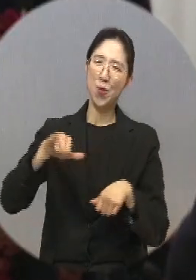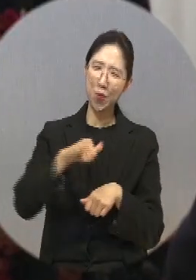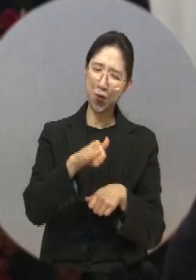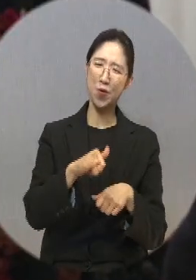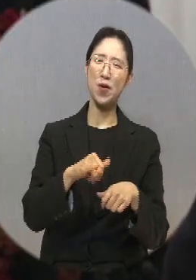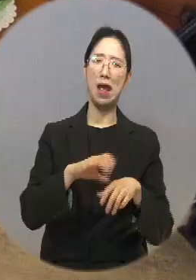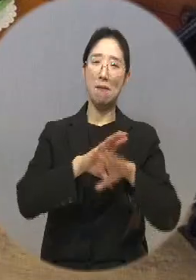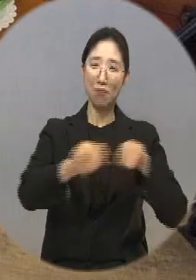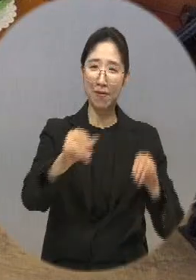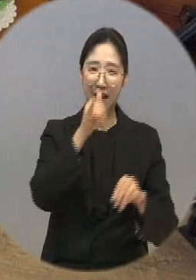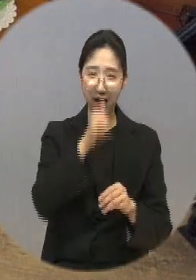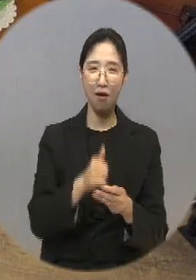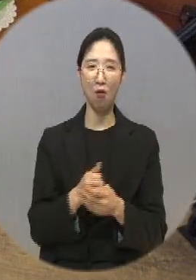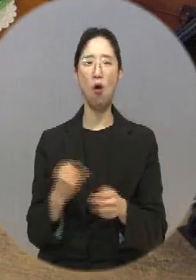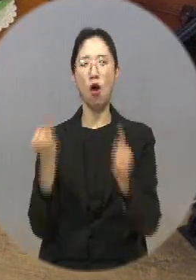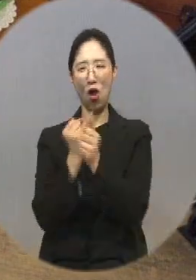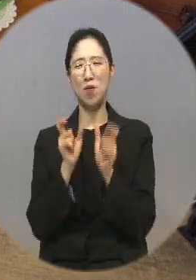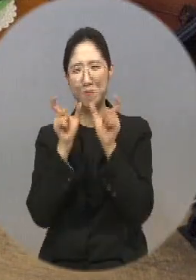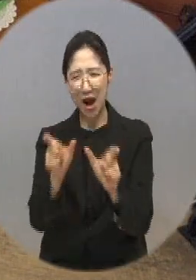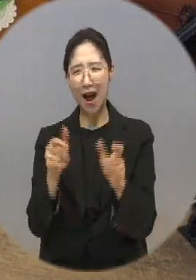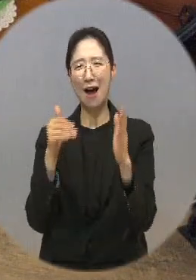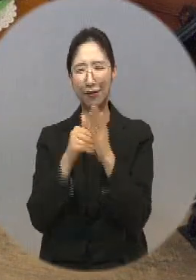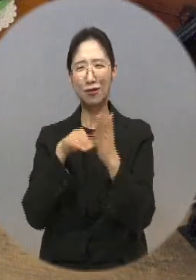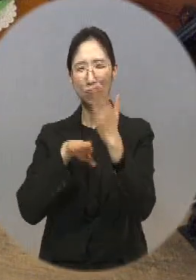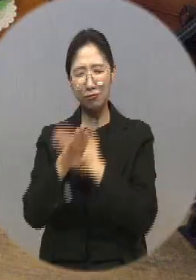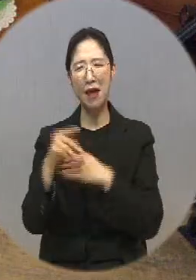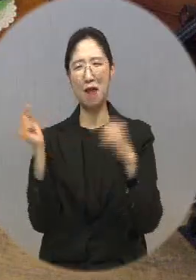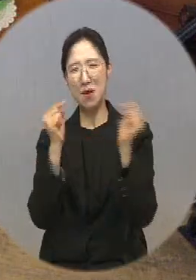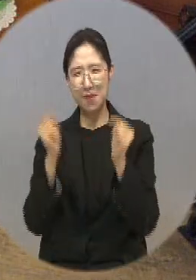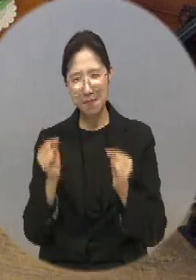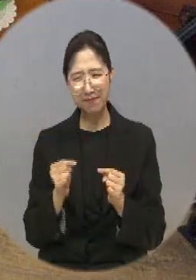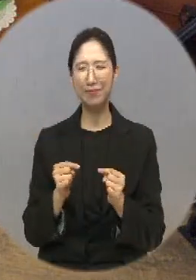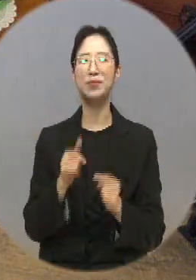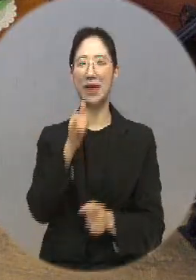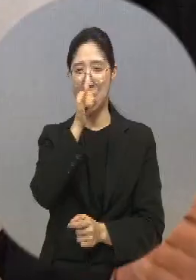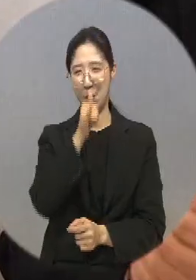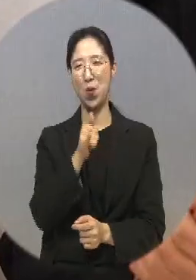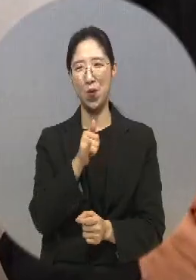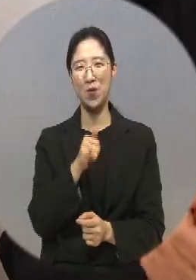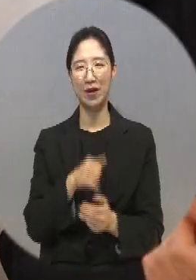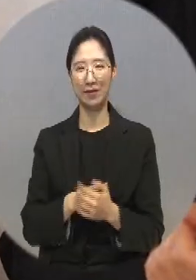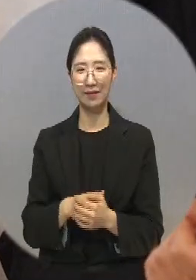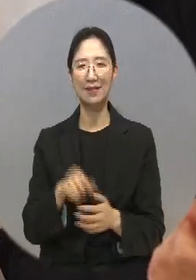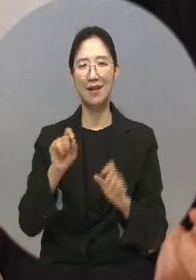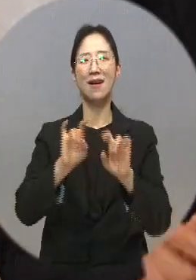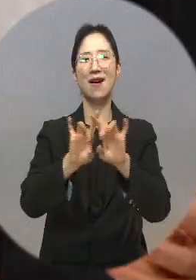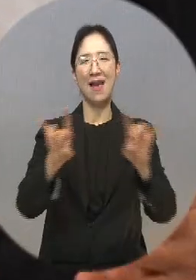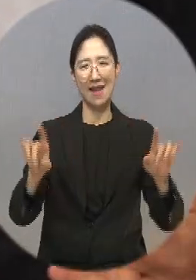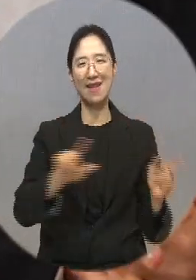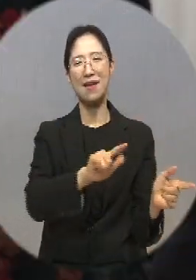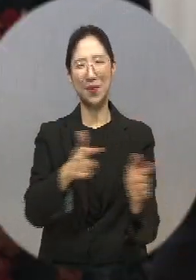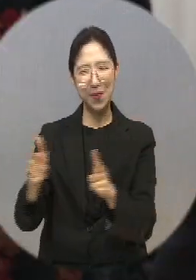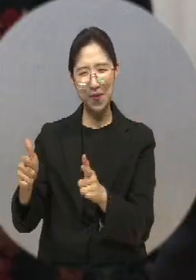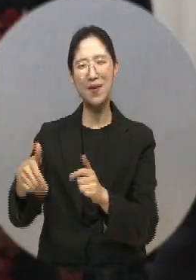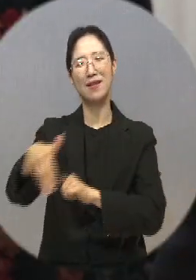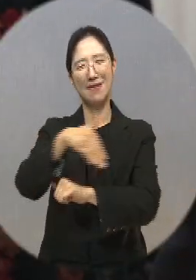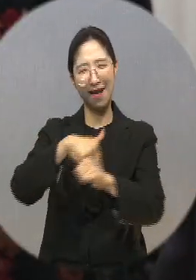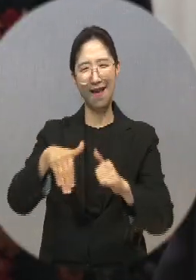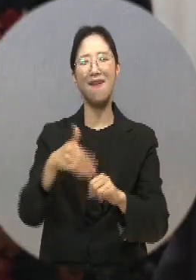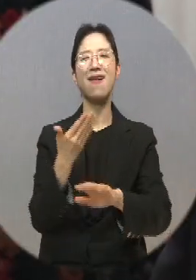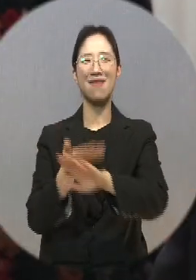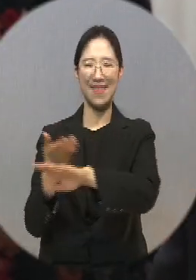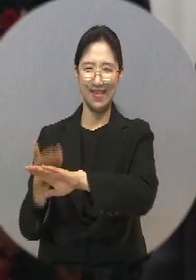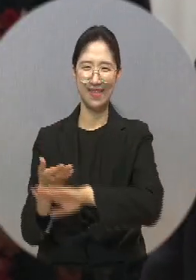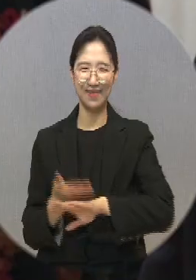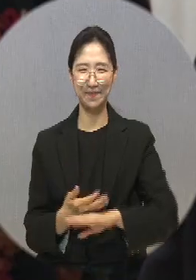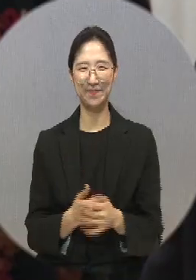헤어지는 데도 있고 그냥 혼인신고서 탁 찍고 나서 또 투닥거리면서 잘 맞춰가는 데가 있고 다 각자의 결혼 생활이 각자 나라마다의